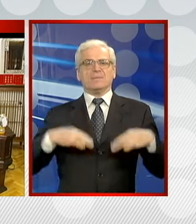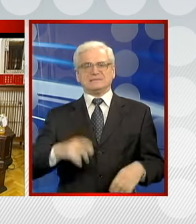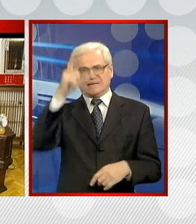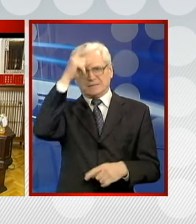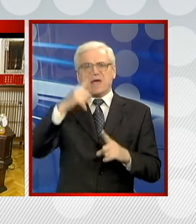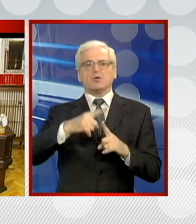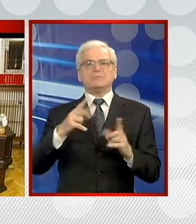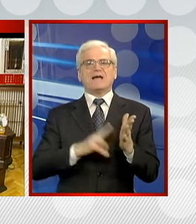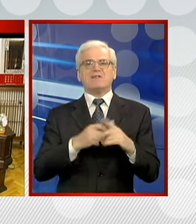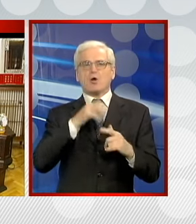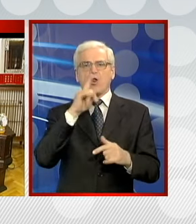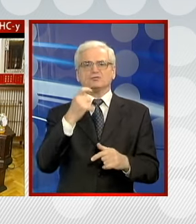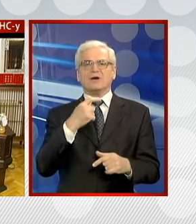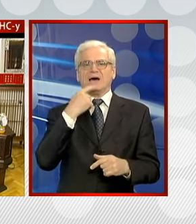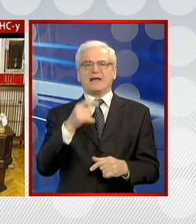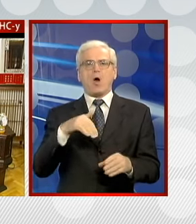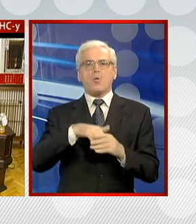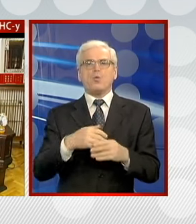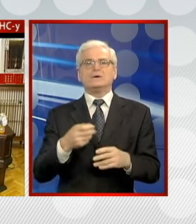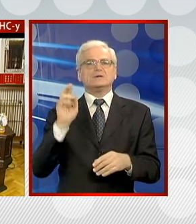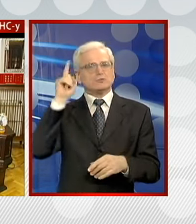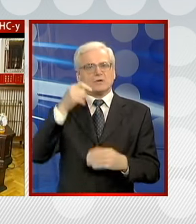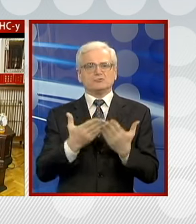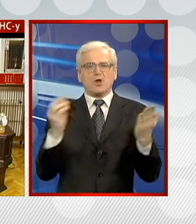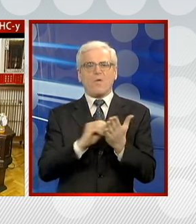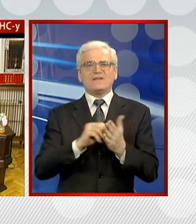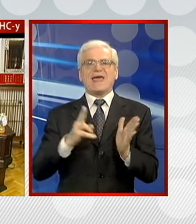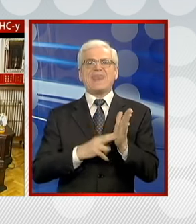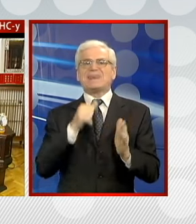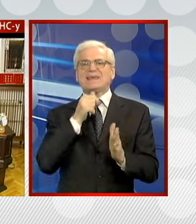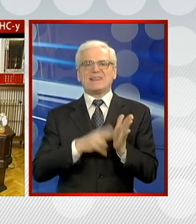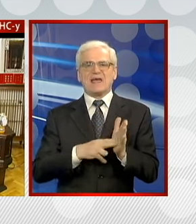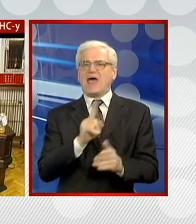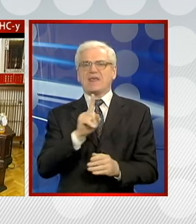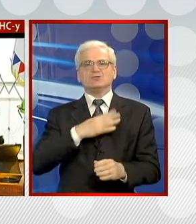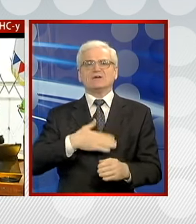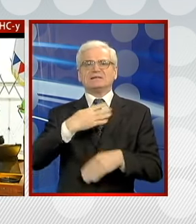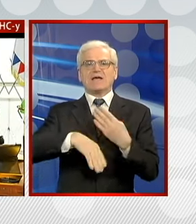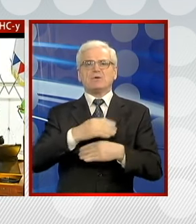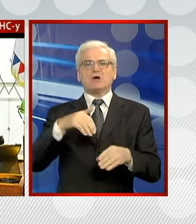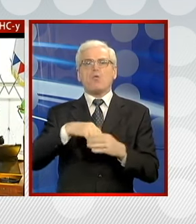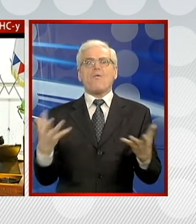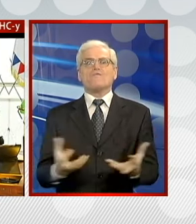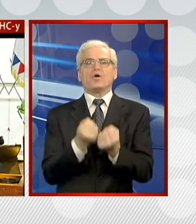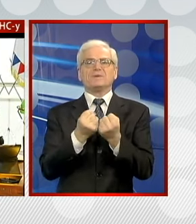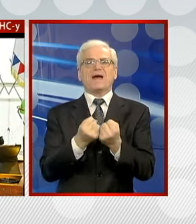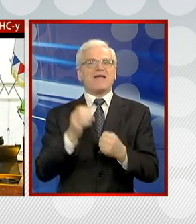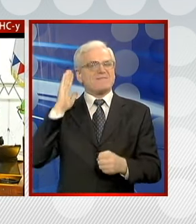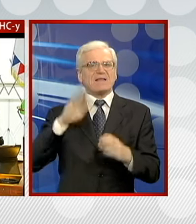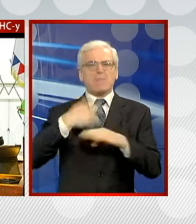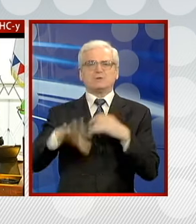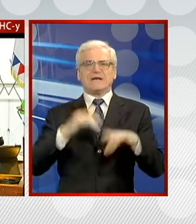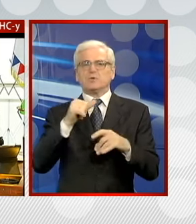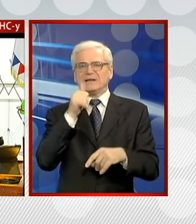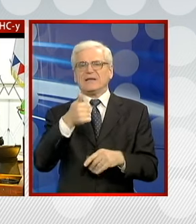Predsednik Srbije Tomislav Nikolić izjavio je u intervju za sutrašnji broj NIN-a da se neće mešati u formiranje vlade posle izbora, ali ni u